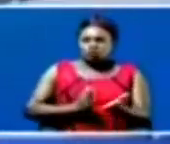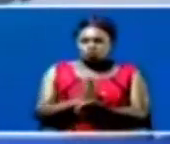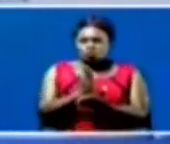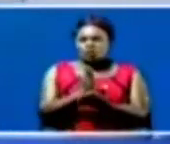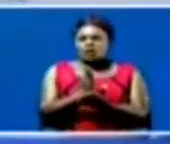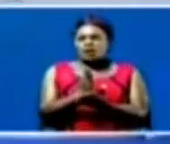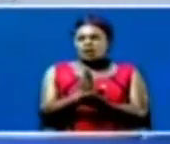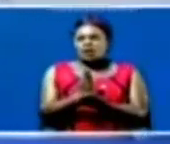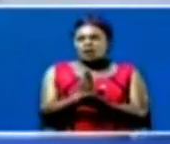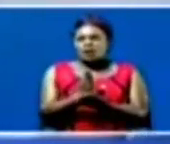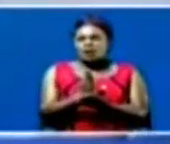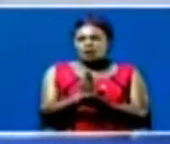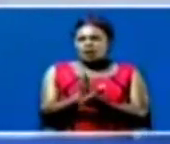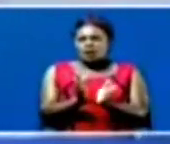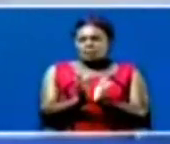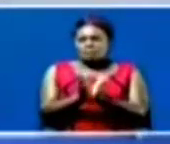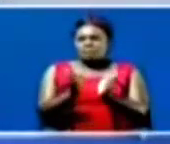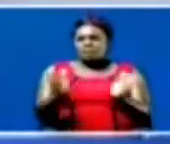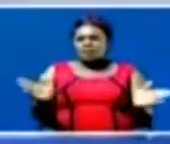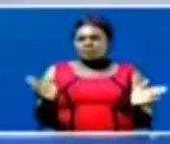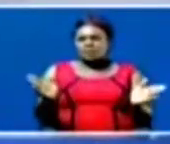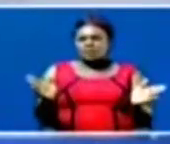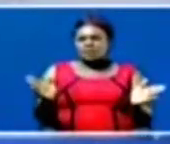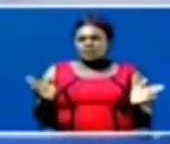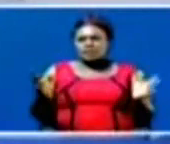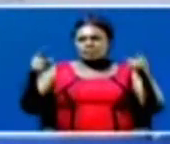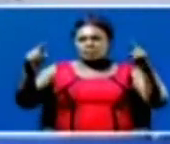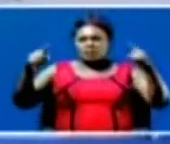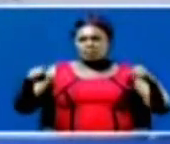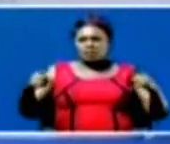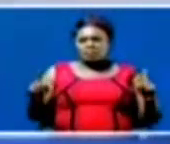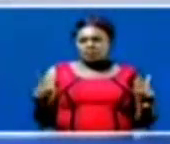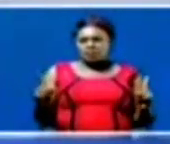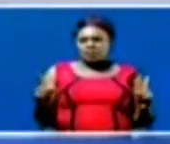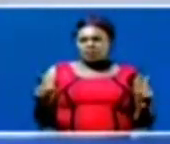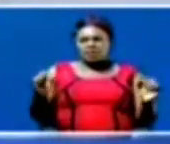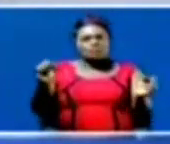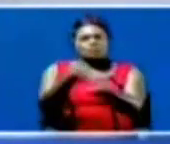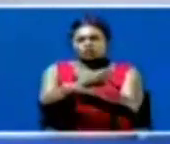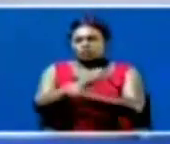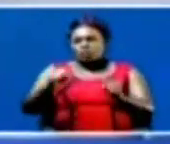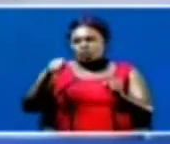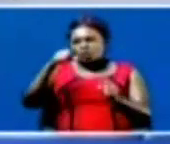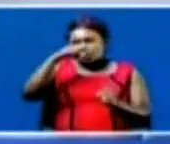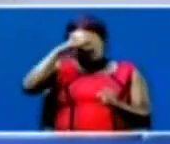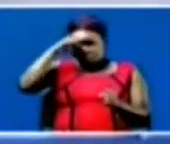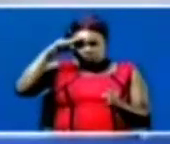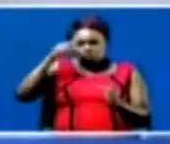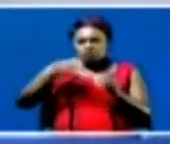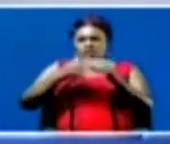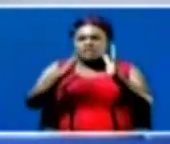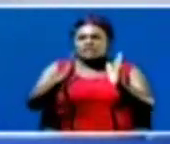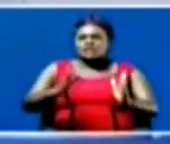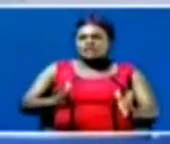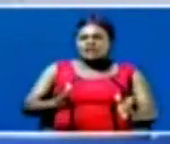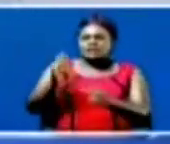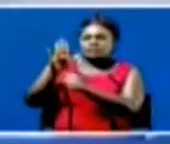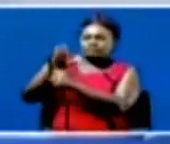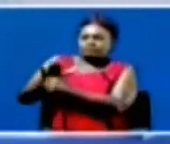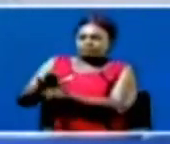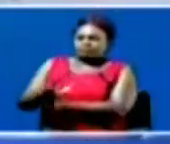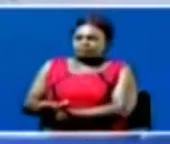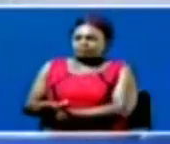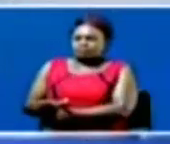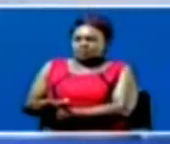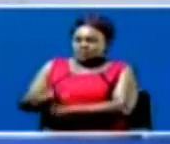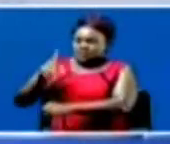yanawafikia wanakakamega vema, imeweza kuwa hatuwezi kuyatenda yale kwa sababu viongozi wa bunge la Kakamega wametuweza kutukandamiza. Ndio